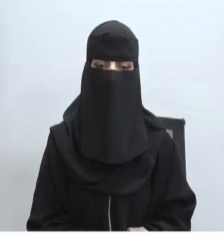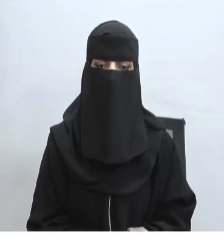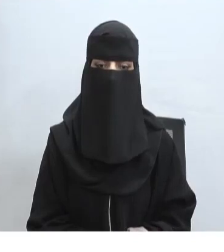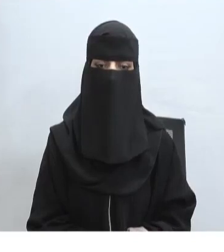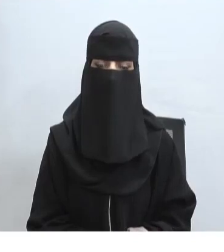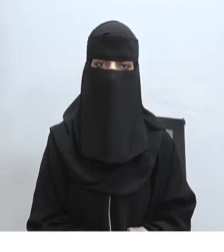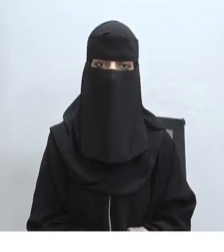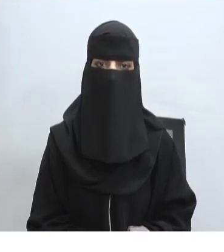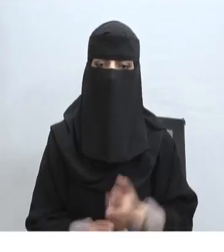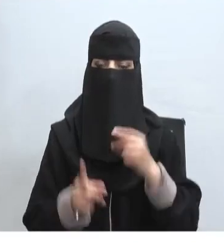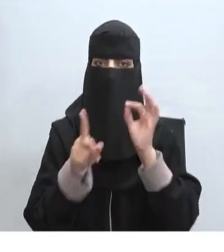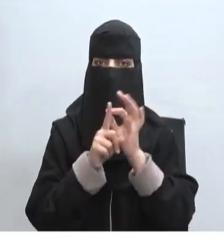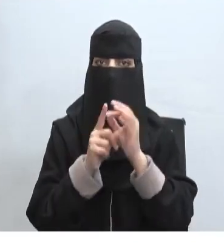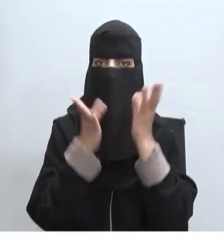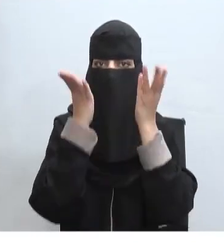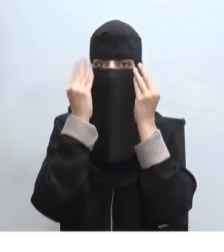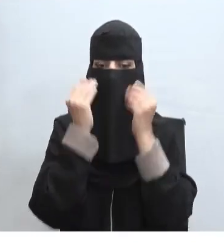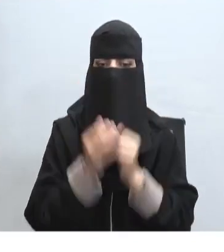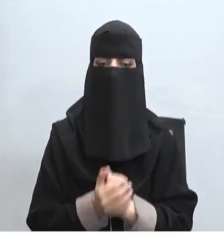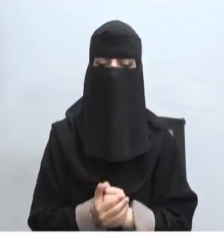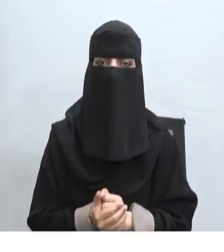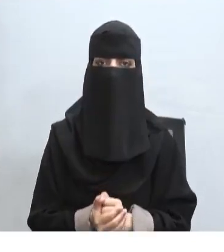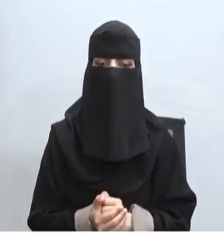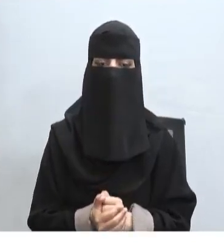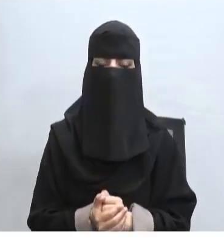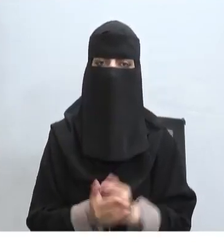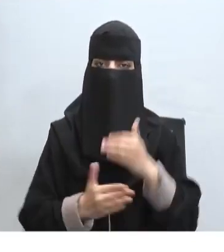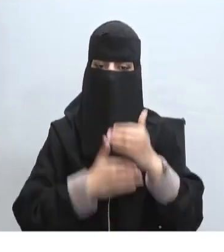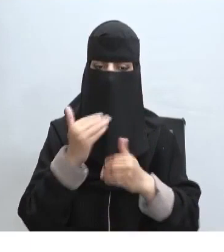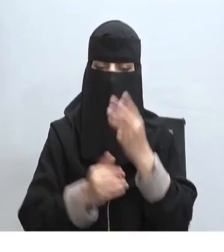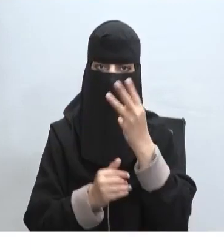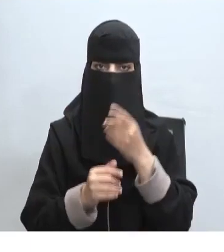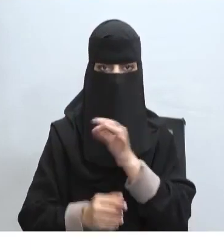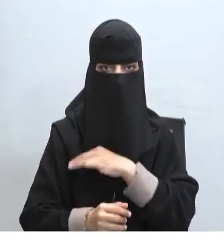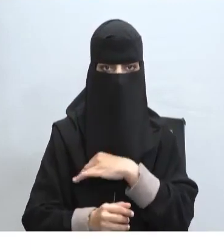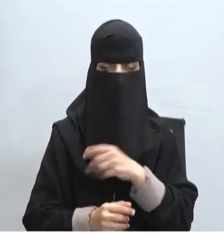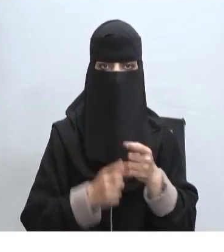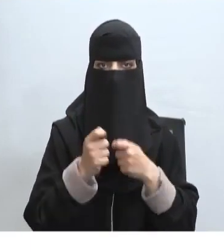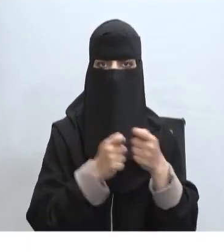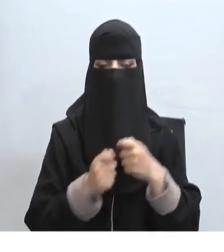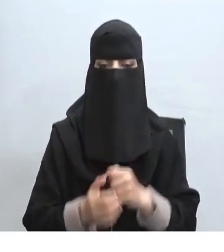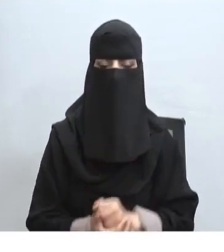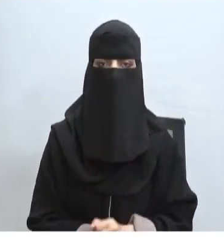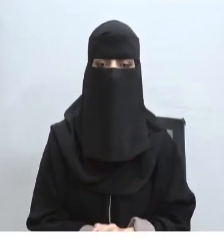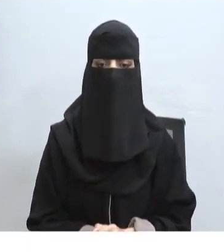الله اهداف التعلم تحديد ثلاث منافع للاستثمار